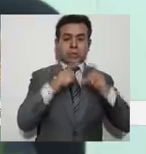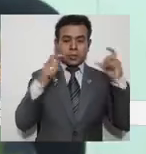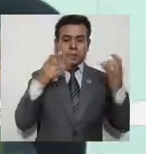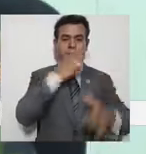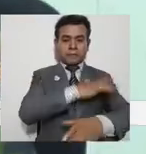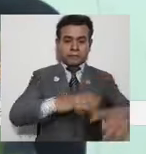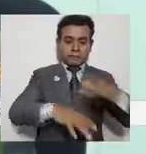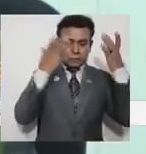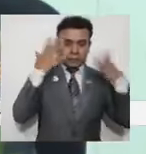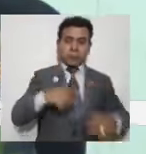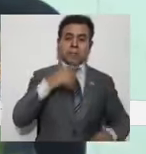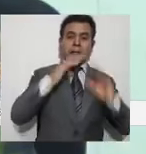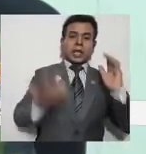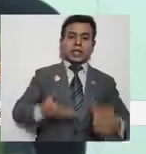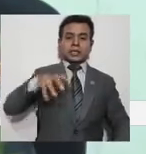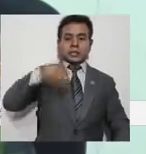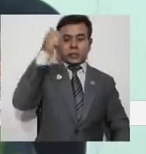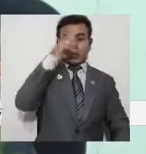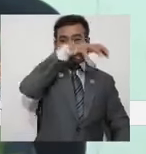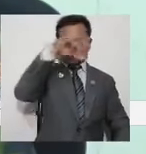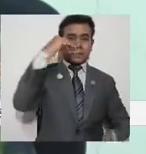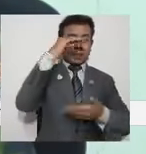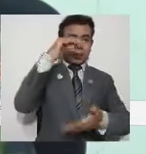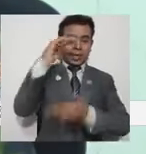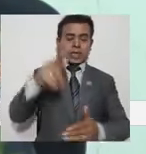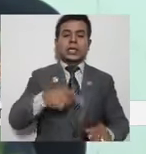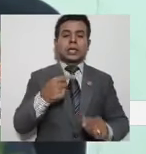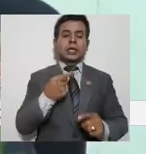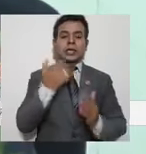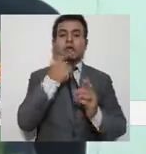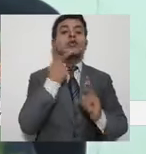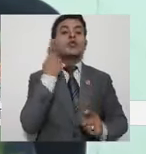14,98,150টি। আমরা বিতরণ করেছি